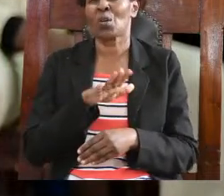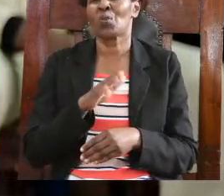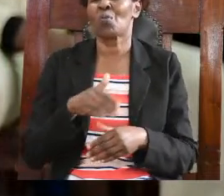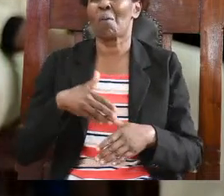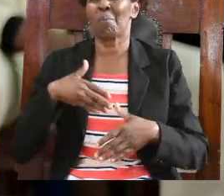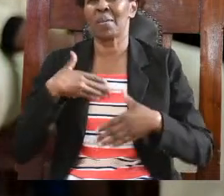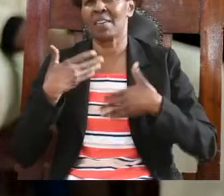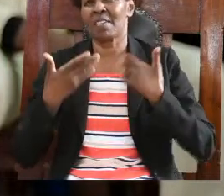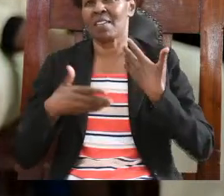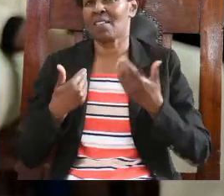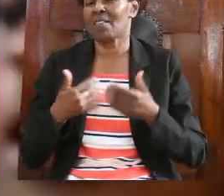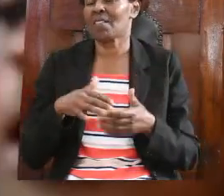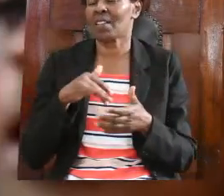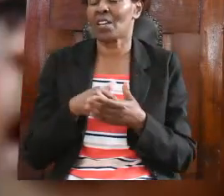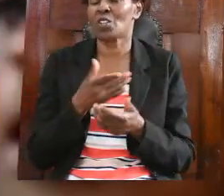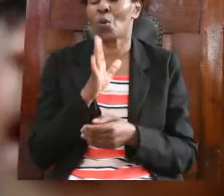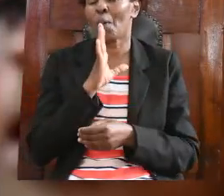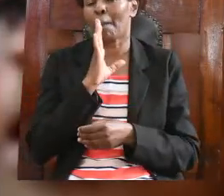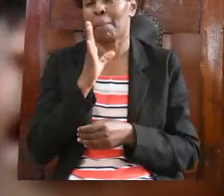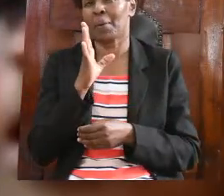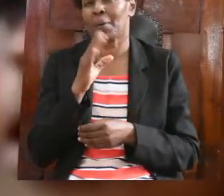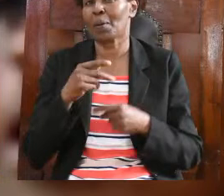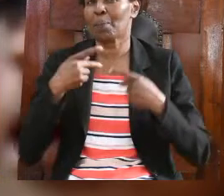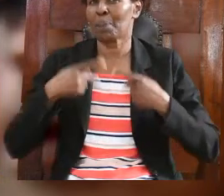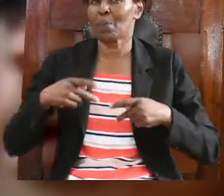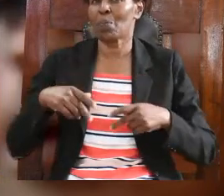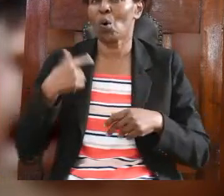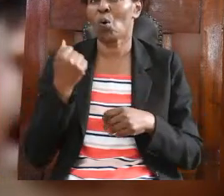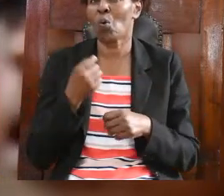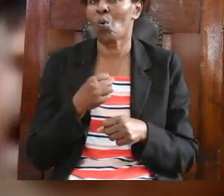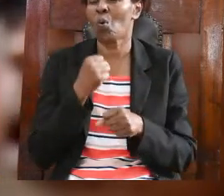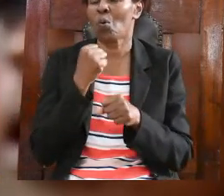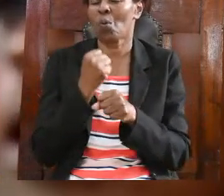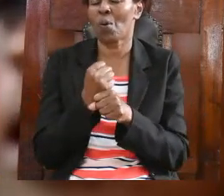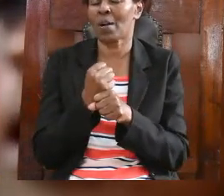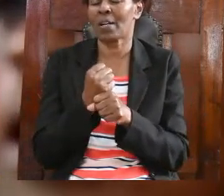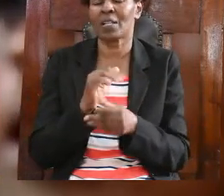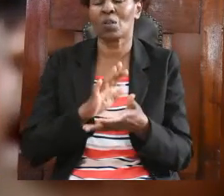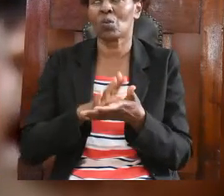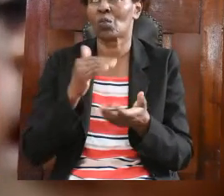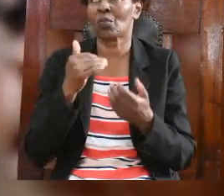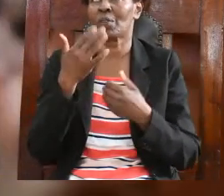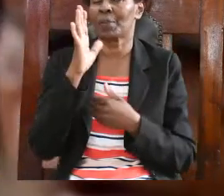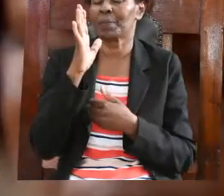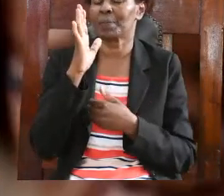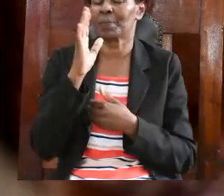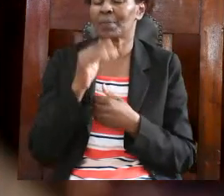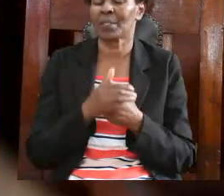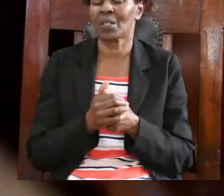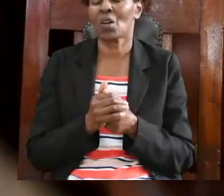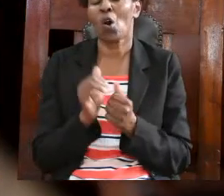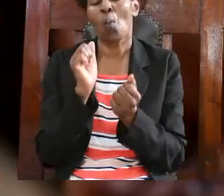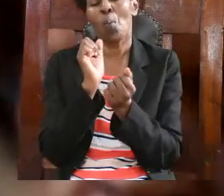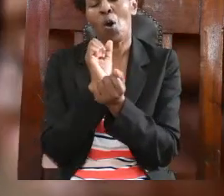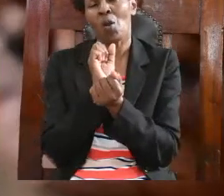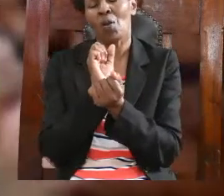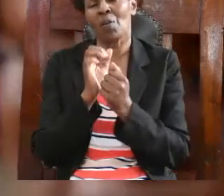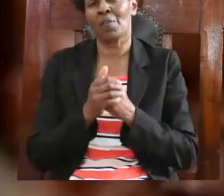yetu ili tukawa watu wanaompendeza na kumtukuza Mungu. Mtumishi wa Mungu